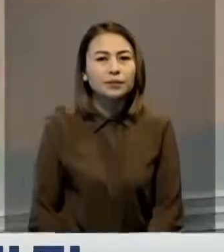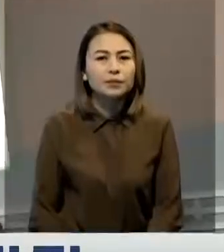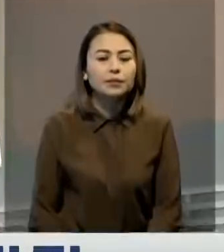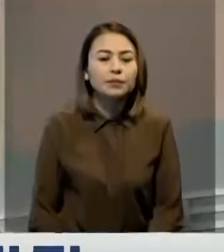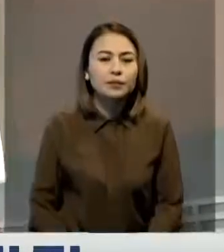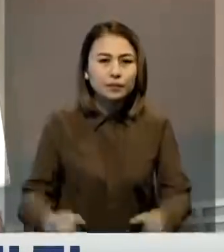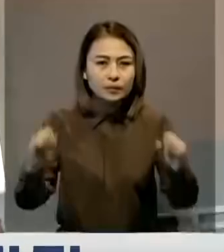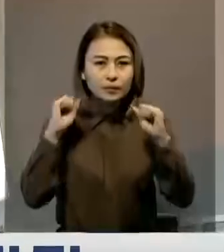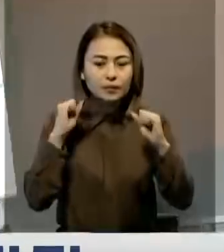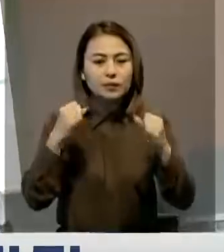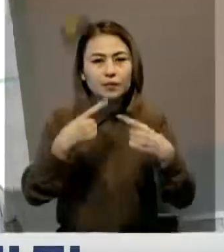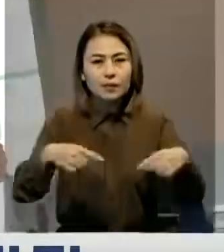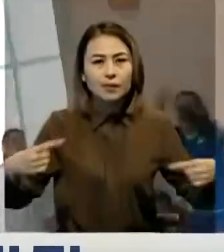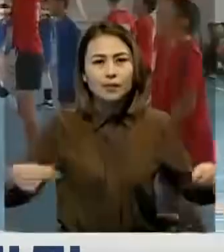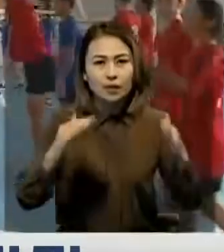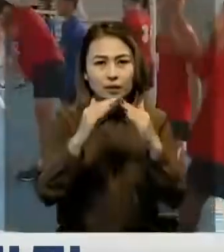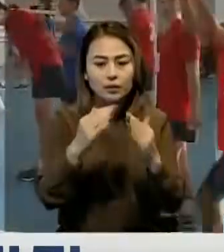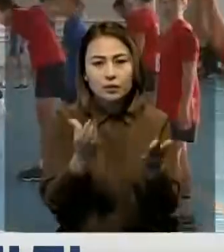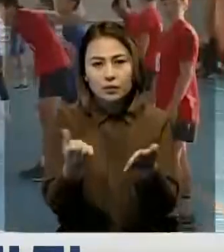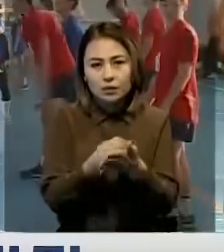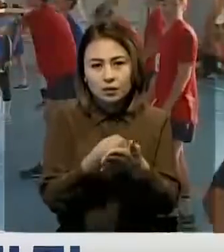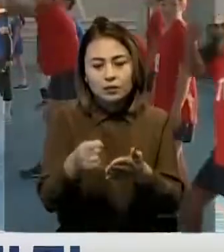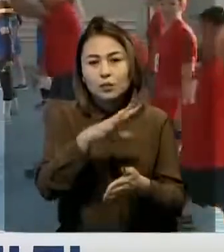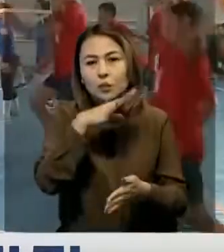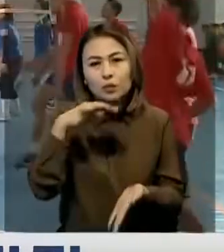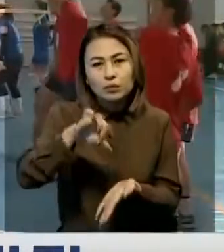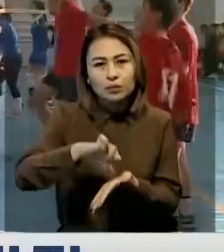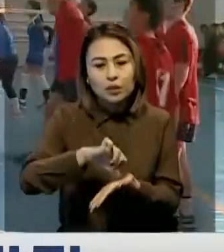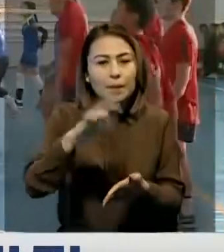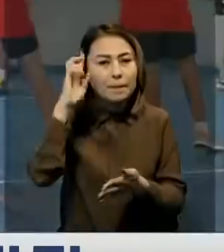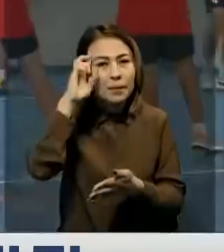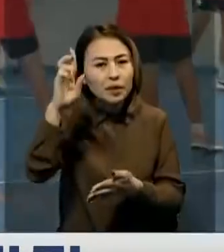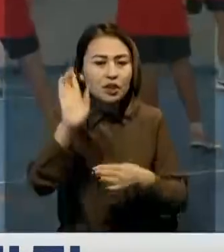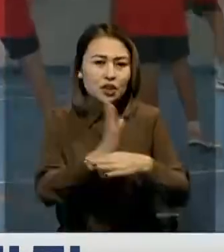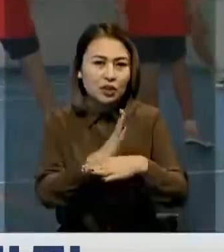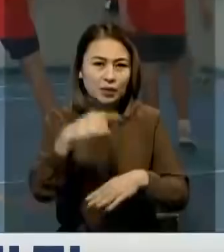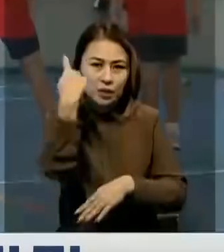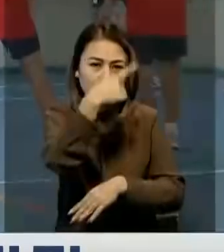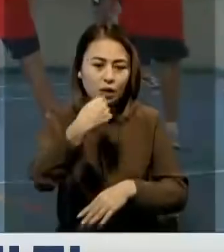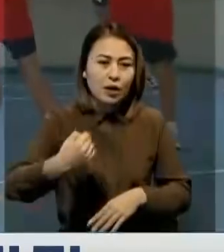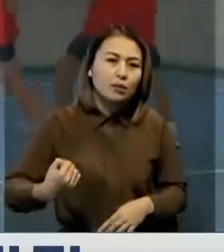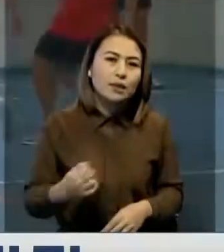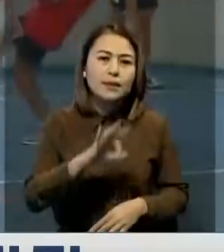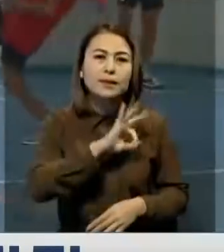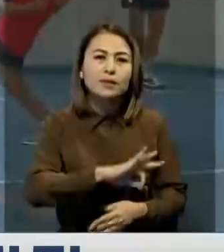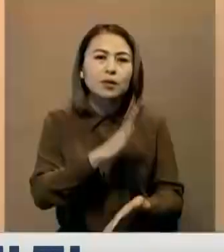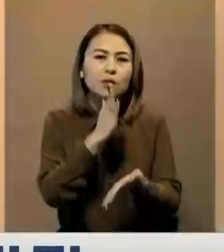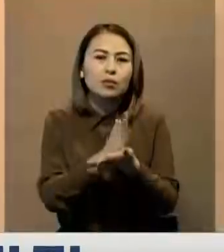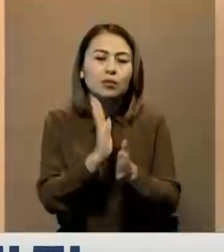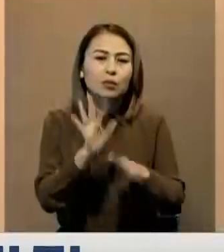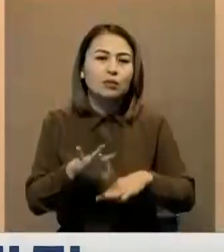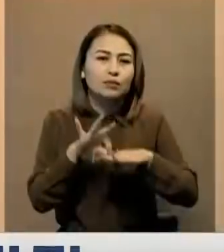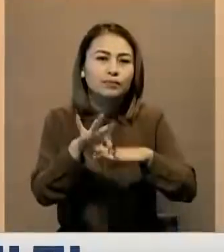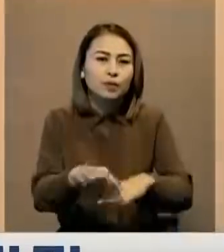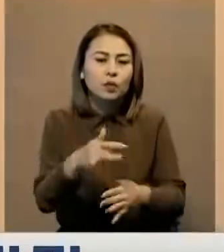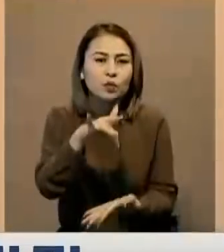Өңірде спорт нысандарын салуға демеушілер де көптеп тартылмақ. Сонымен қатар мемлекет пен жекеменшік әріптестіктің тиімді тетігі қолданыла береді.